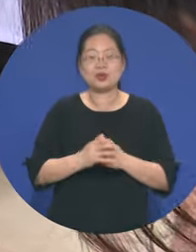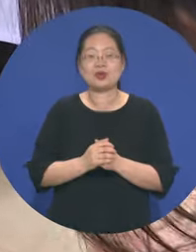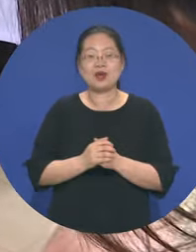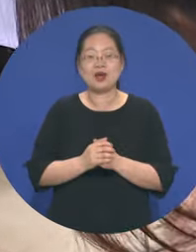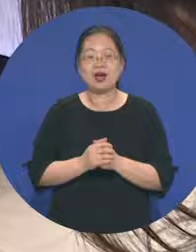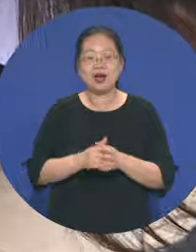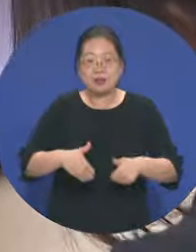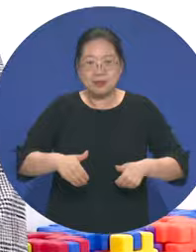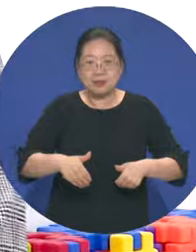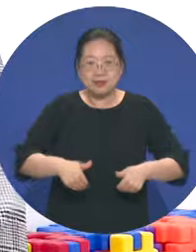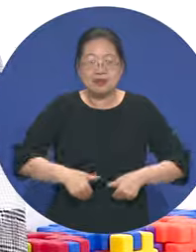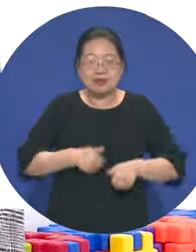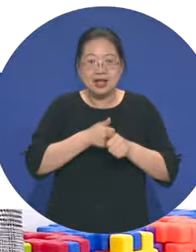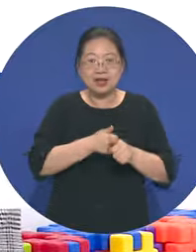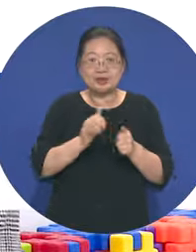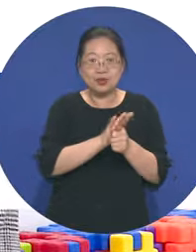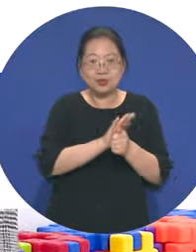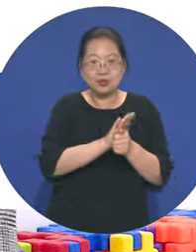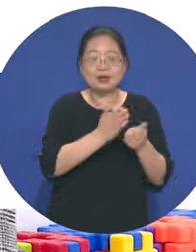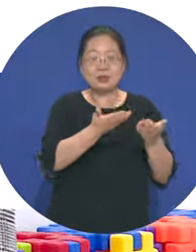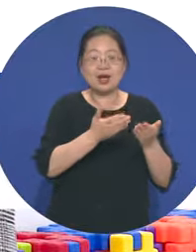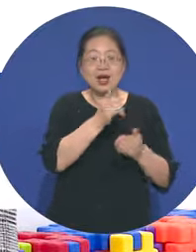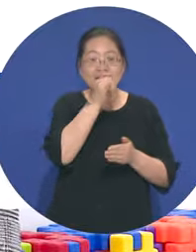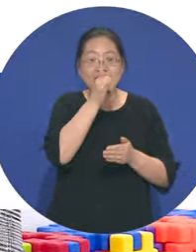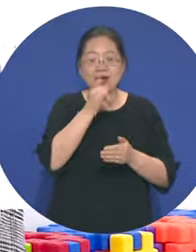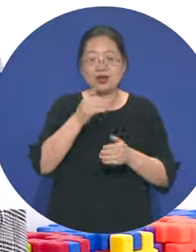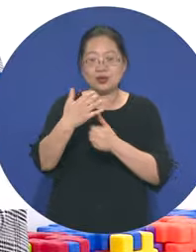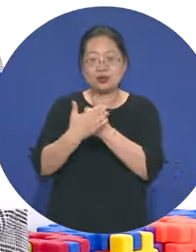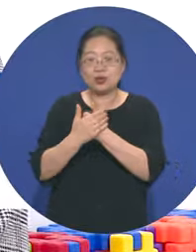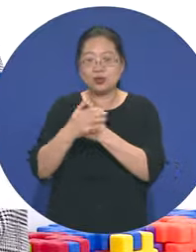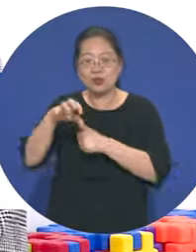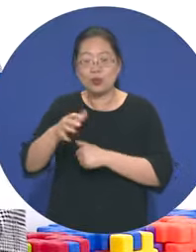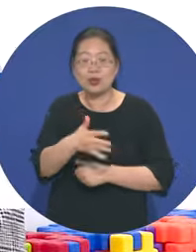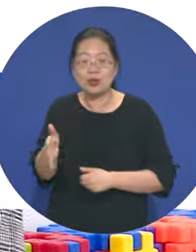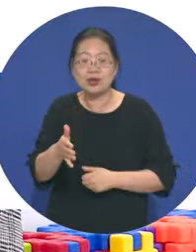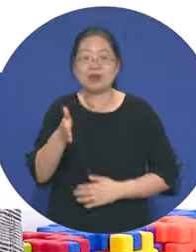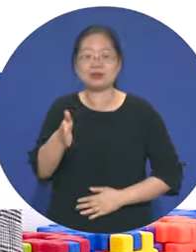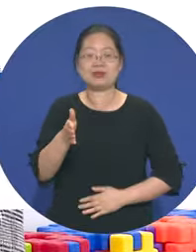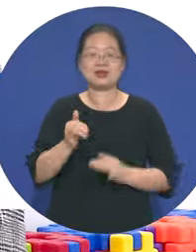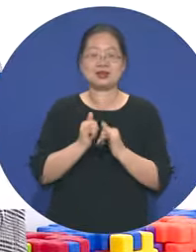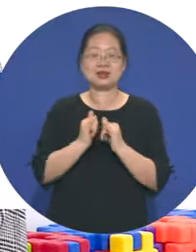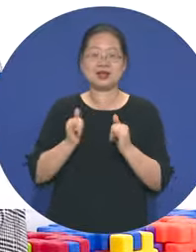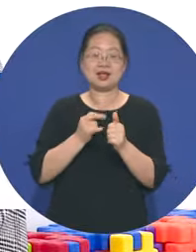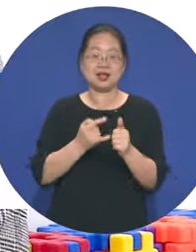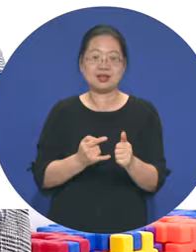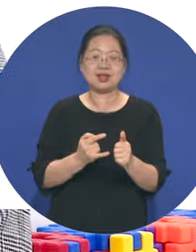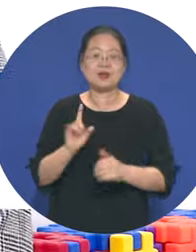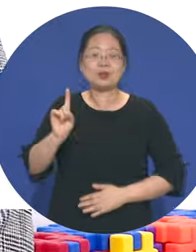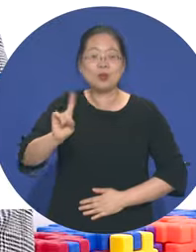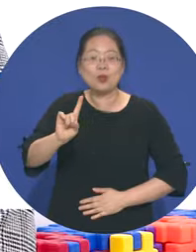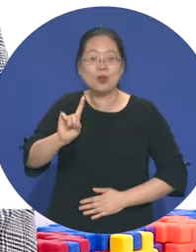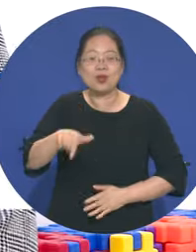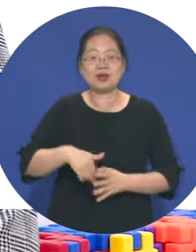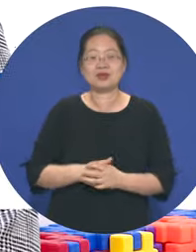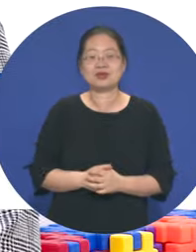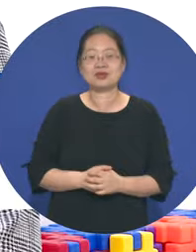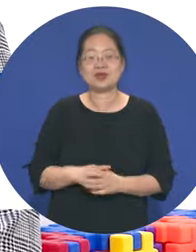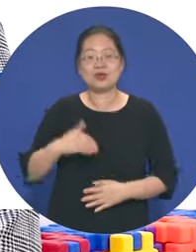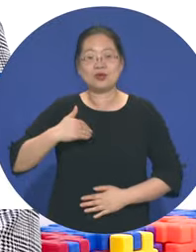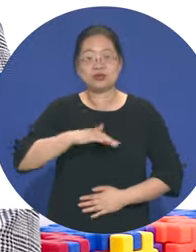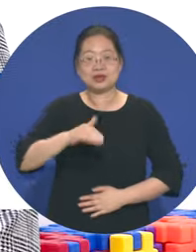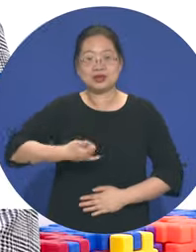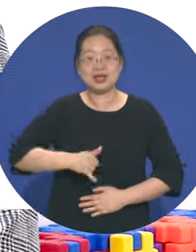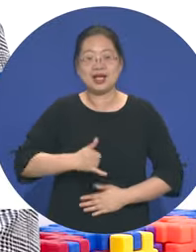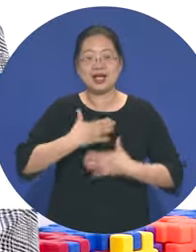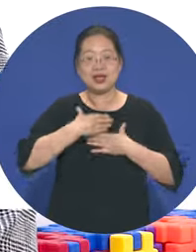이용할 수 있습니다 주변에 도움 받을 곳이 없거나 아니면은 전문가분들에게 아무래도 그런 분들에게 우리